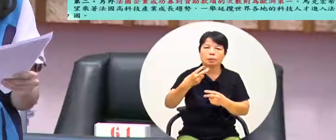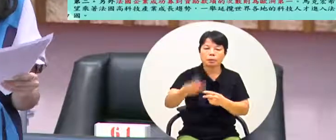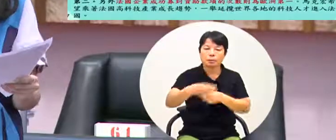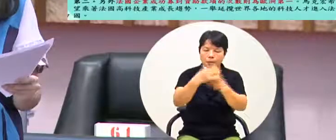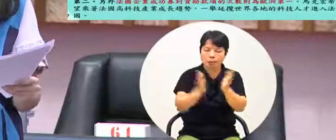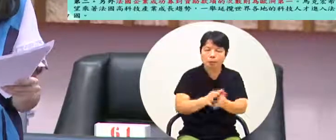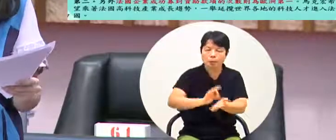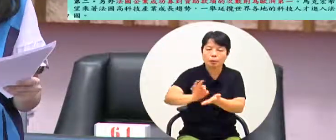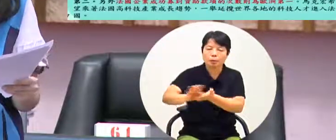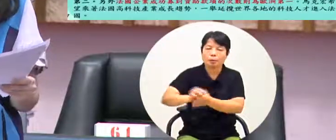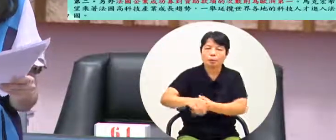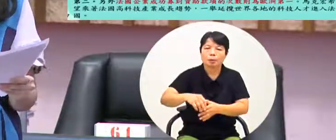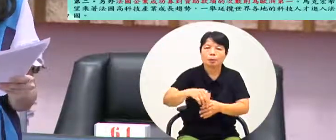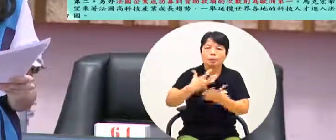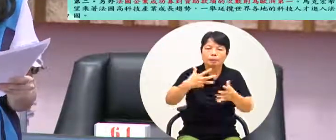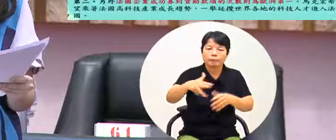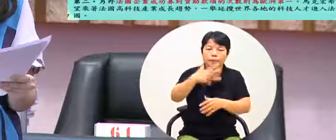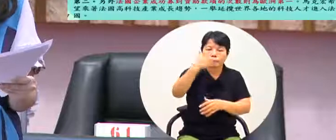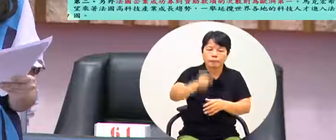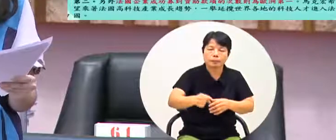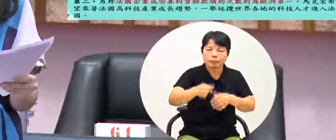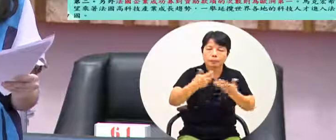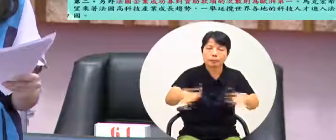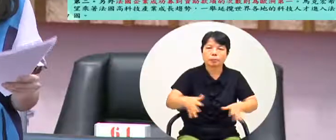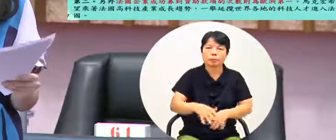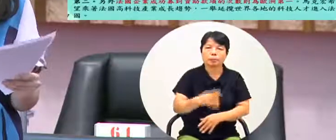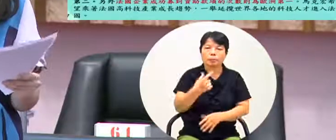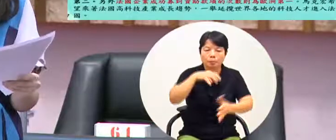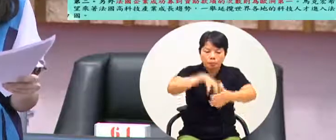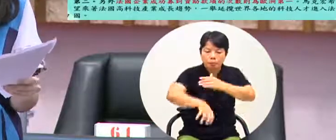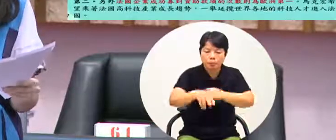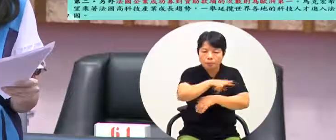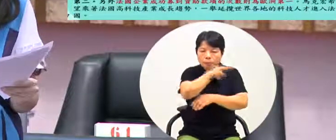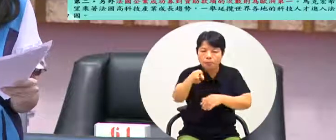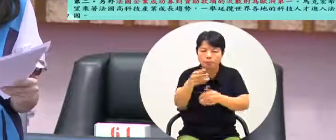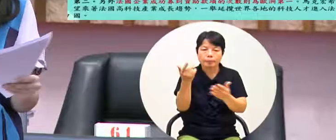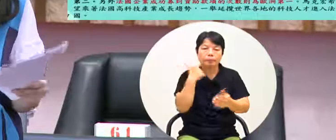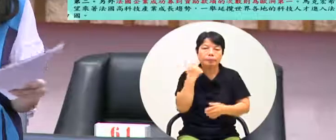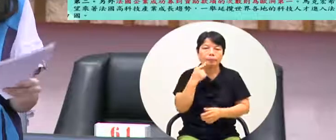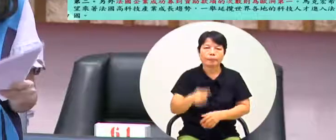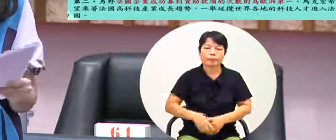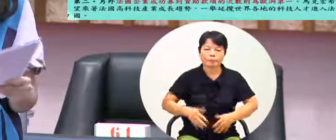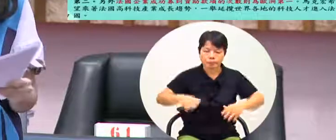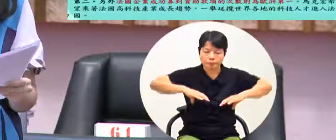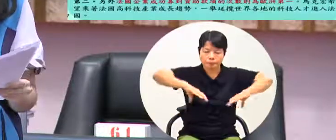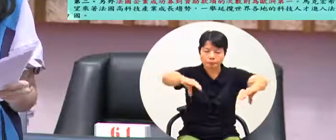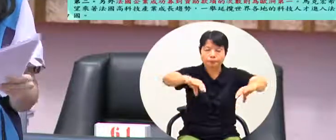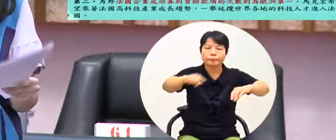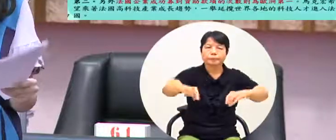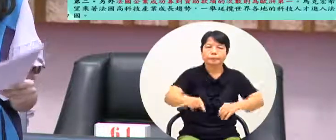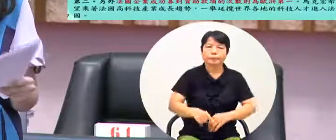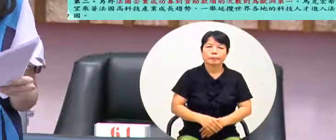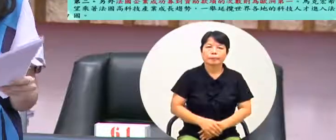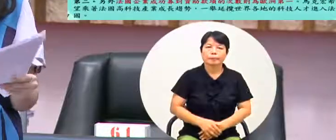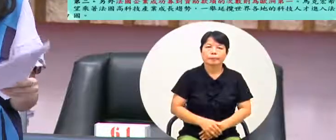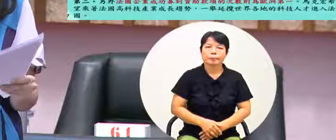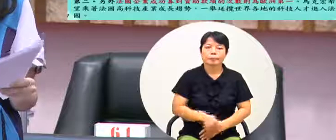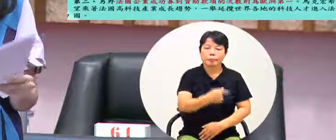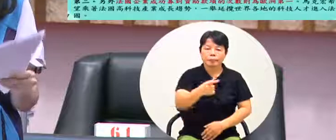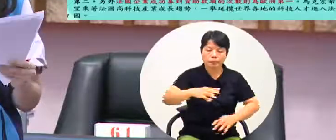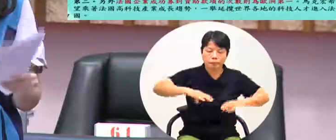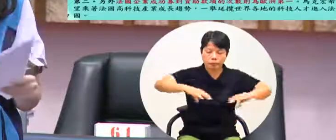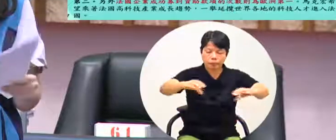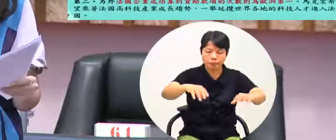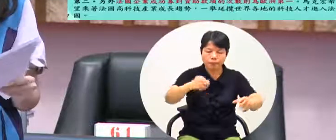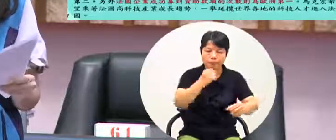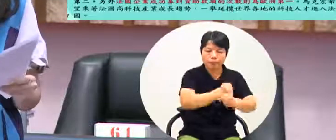部大家可以看一下，很漂亮哦，就是两侧的用货柜整合办公室，然后咖啡厅是重新